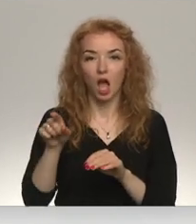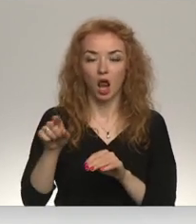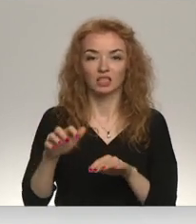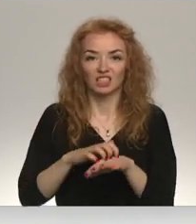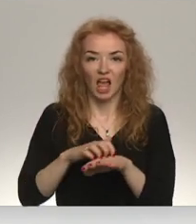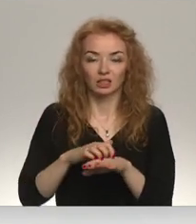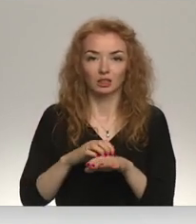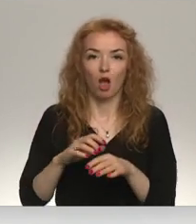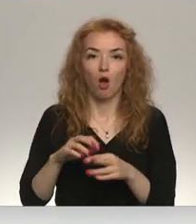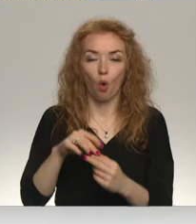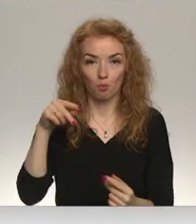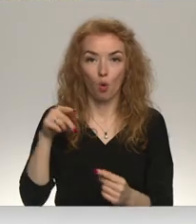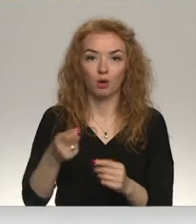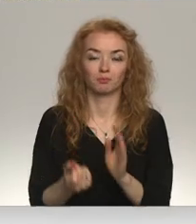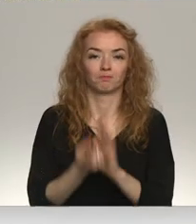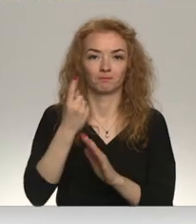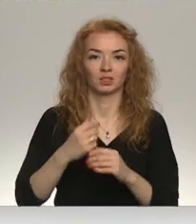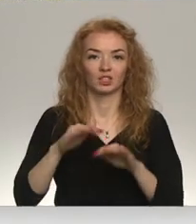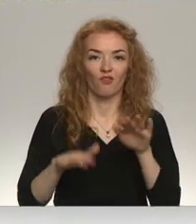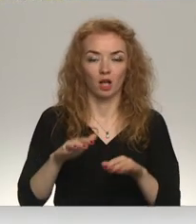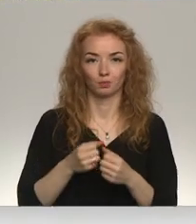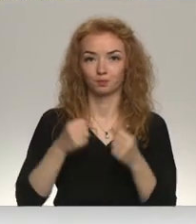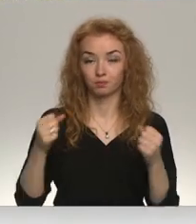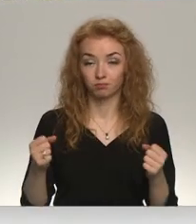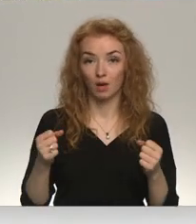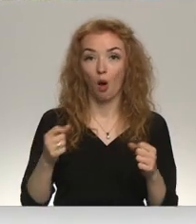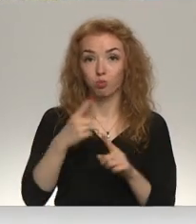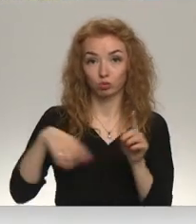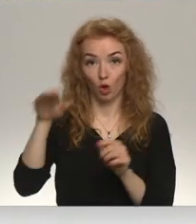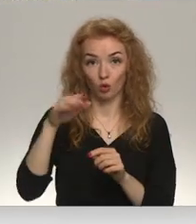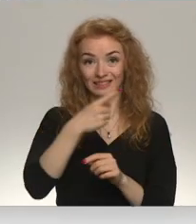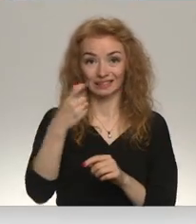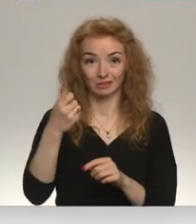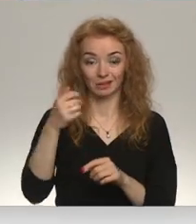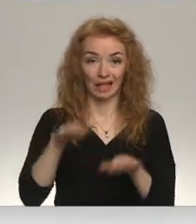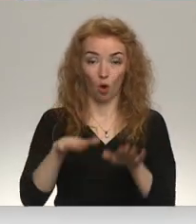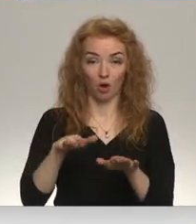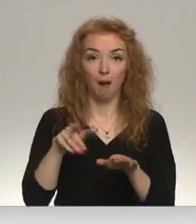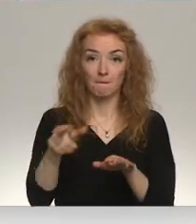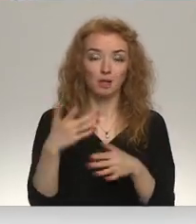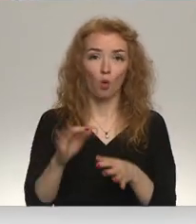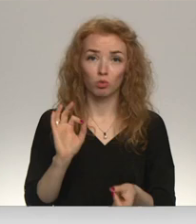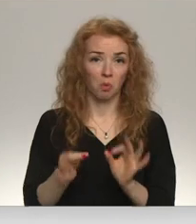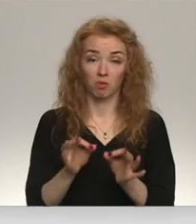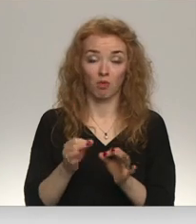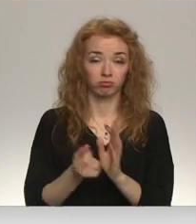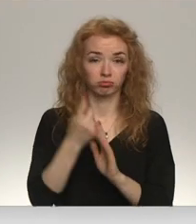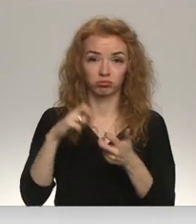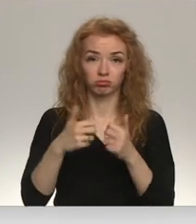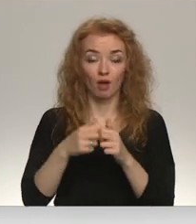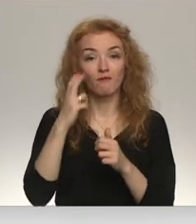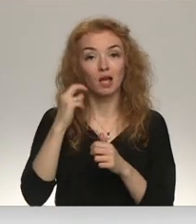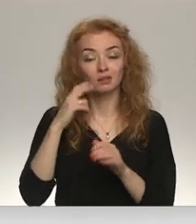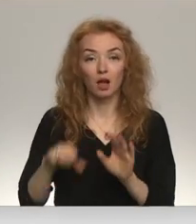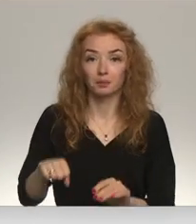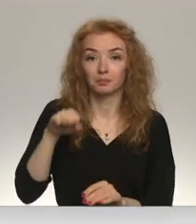kas arī veicina svara pieaugumu. Pusaudži ar lieko svaru ap 100 kg mediķu praksē nu jau ir norma. Dažkārt vecāki pie